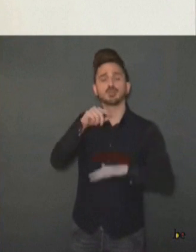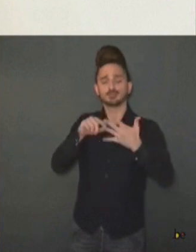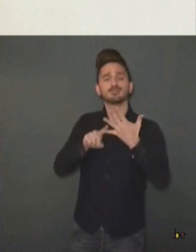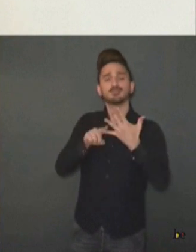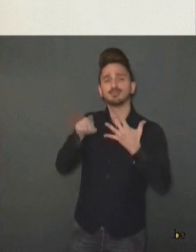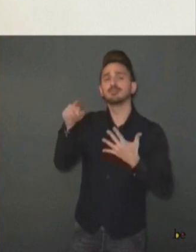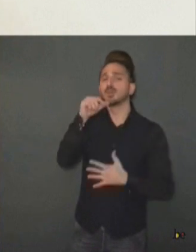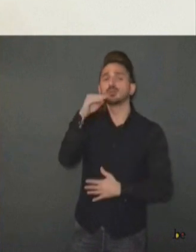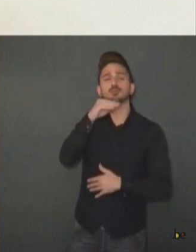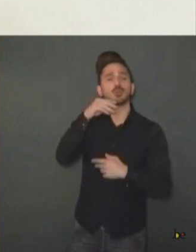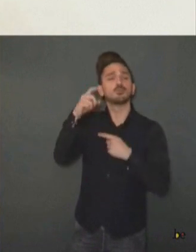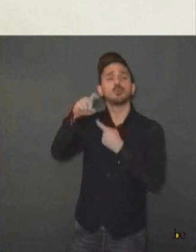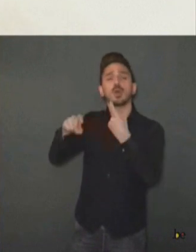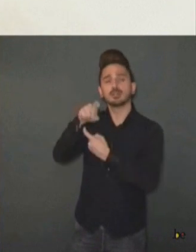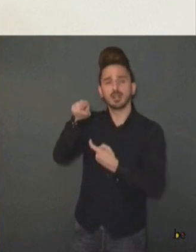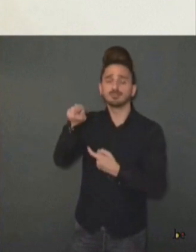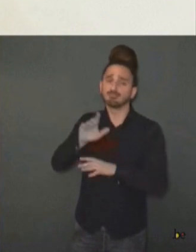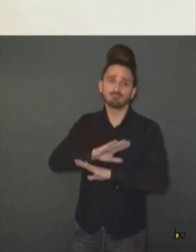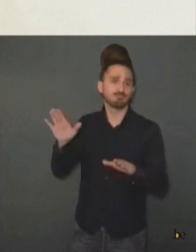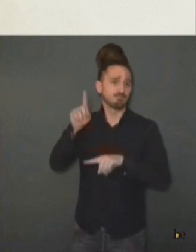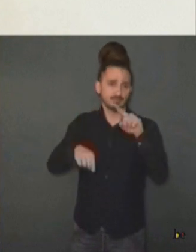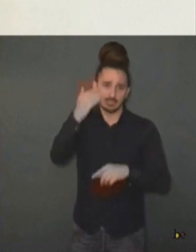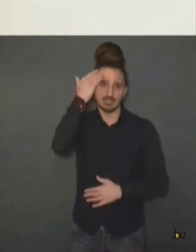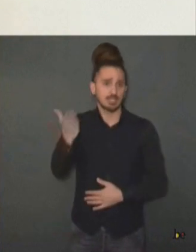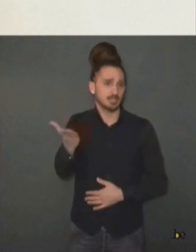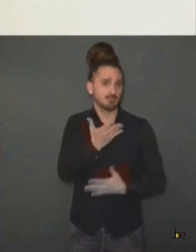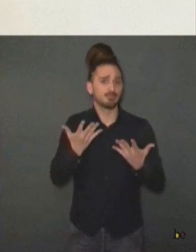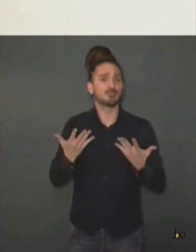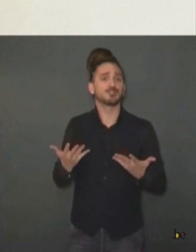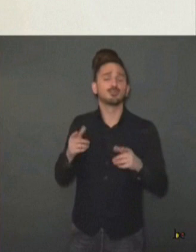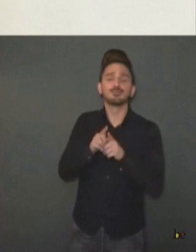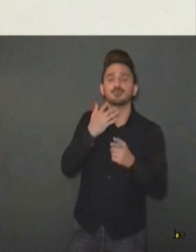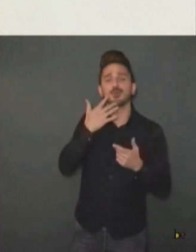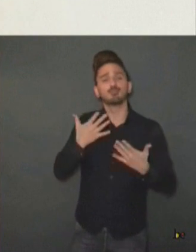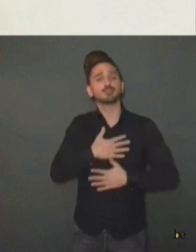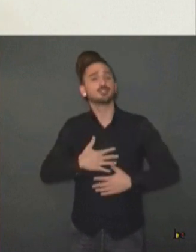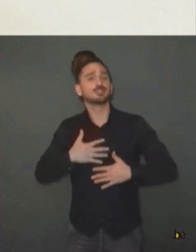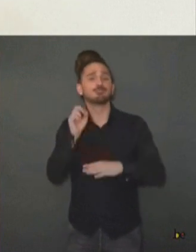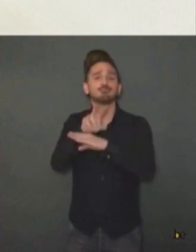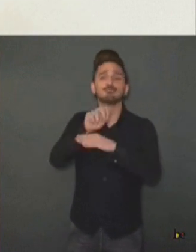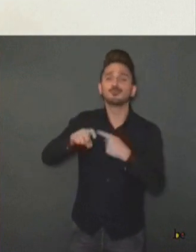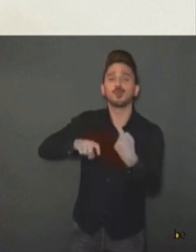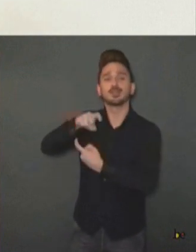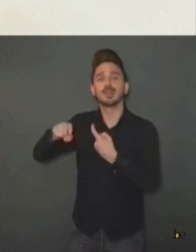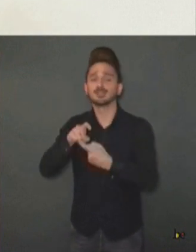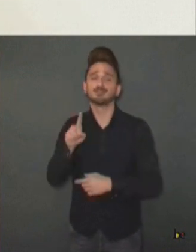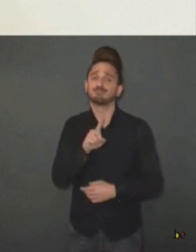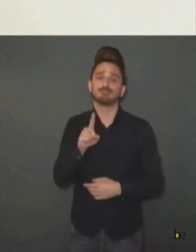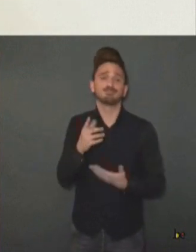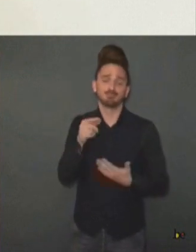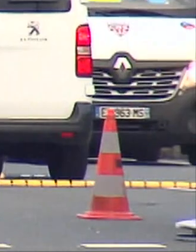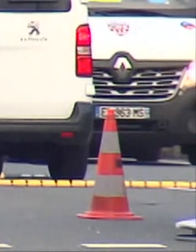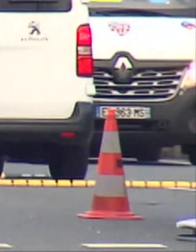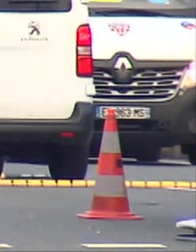pas voyager pour le loisir vers d'autres pays. D'ailleurs, il y aura plus de contrôle aux frontières pendant la période